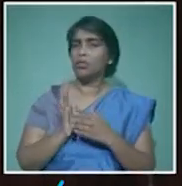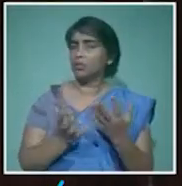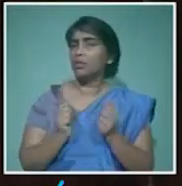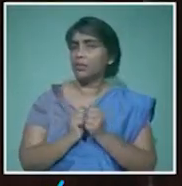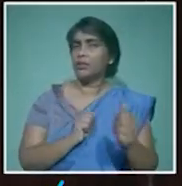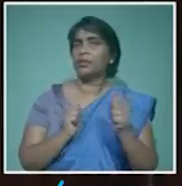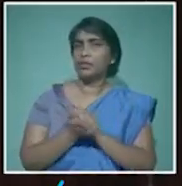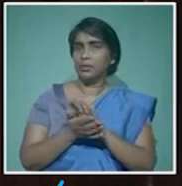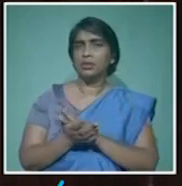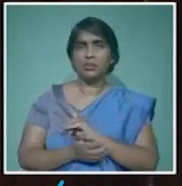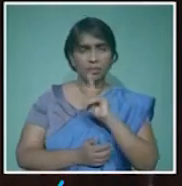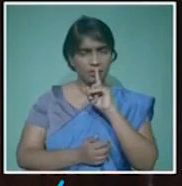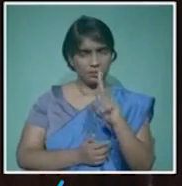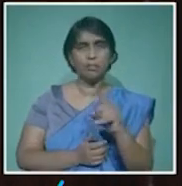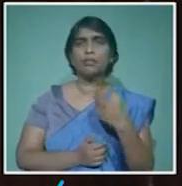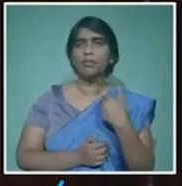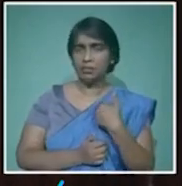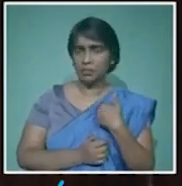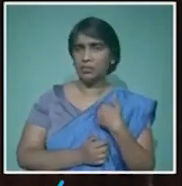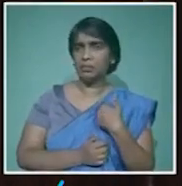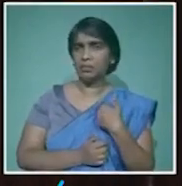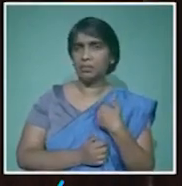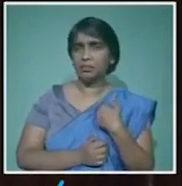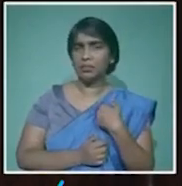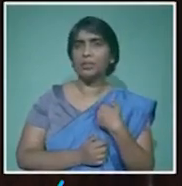කටයුතු කරන්න කියලා මම ඔබතුමාන් ඉල්ලා සිටිනවා. මම ඒ